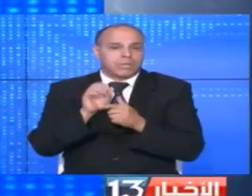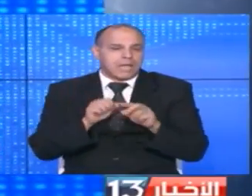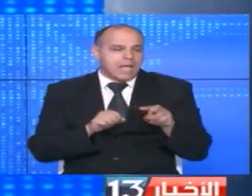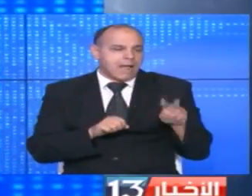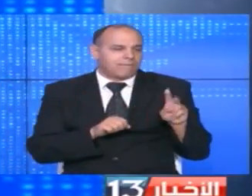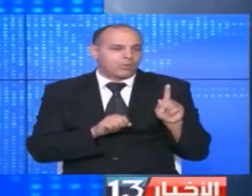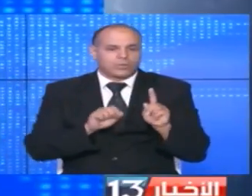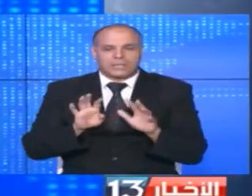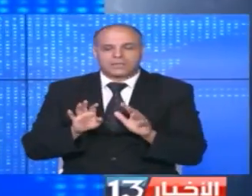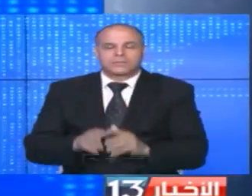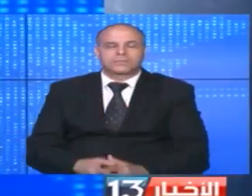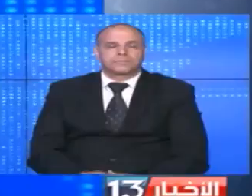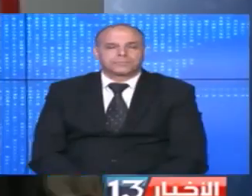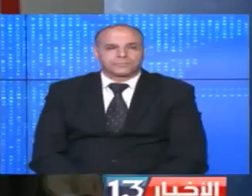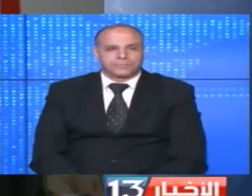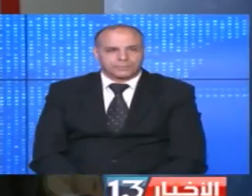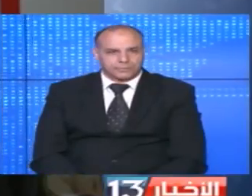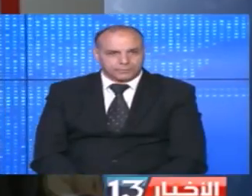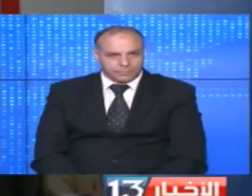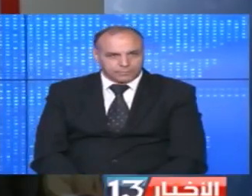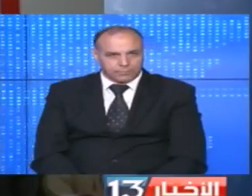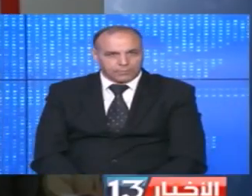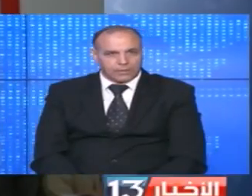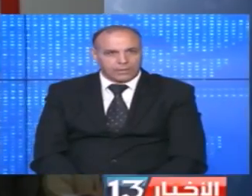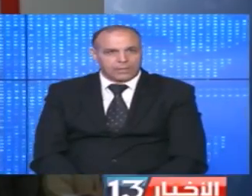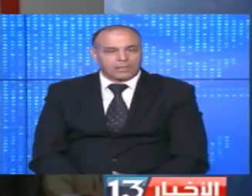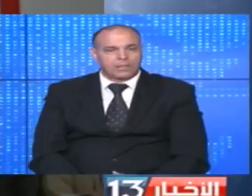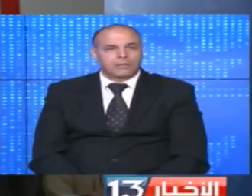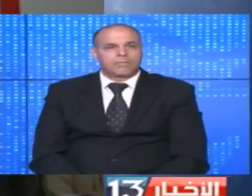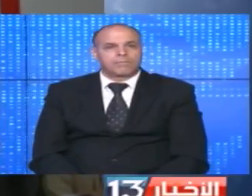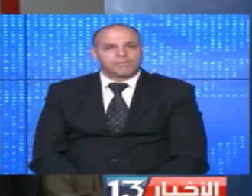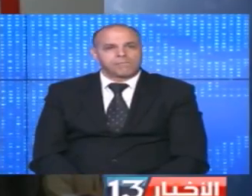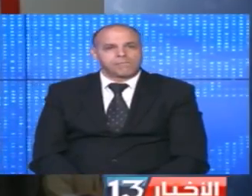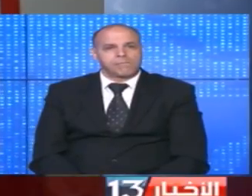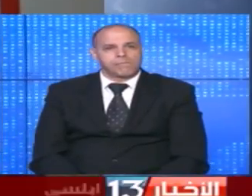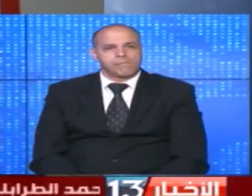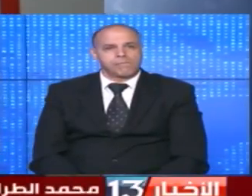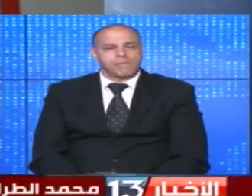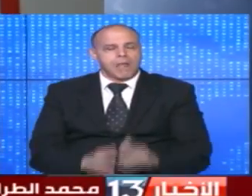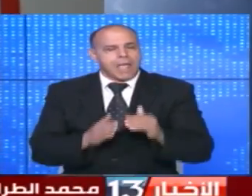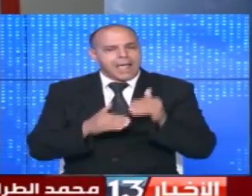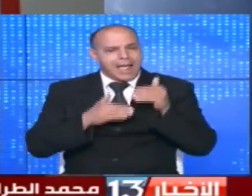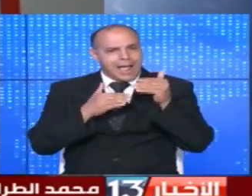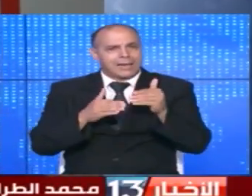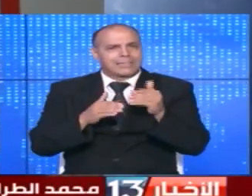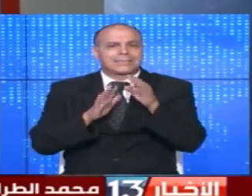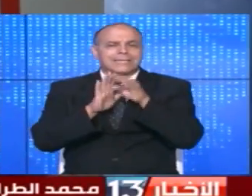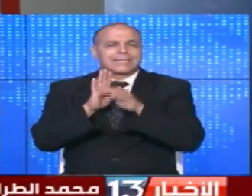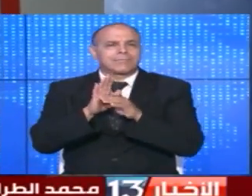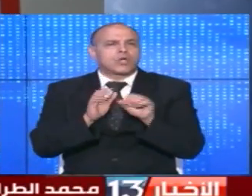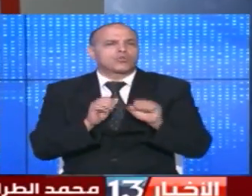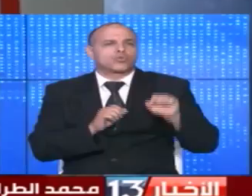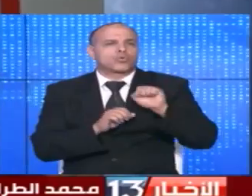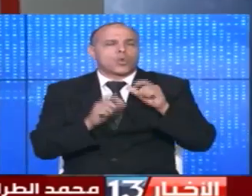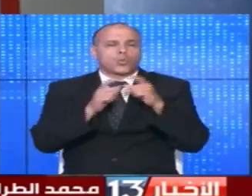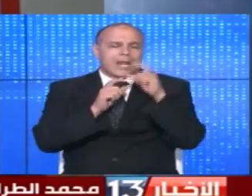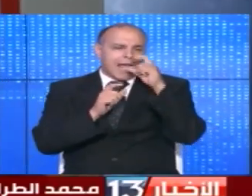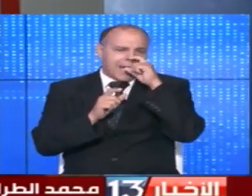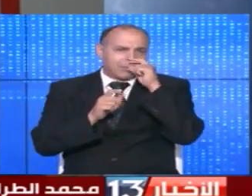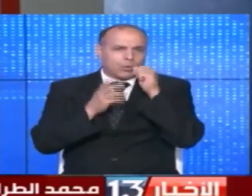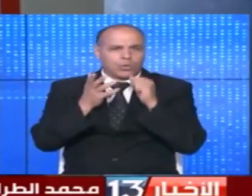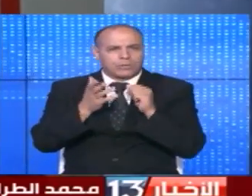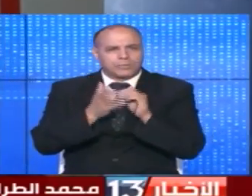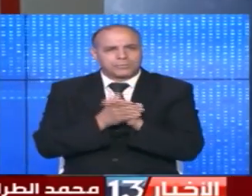الفين اه خرج يعني ترتيب للدول العربيه والافريقيه